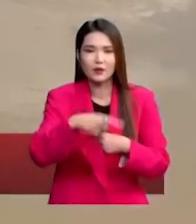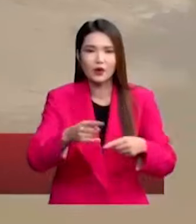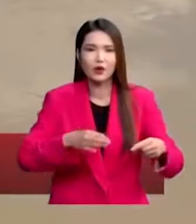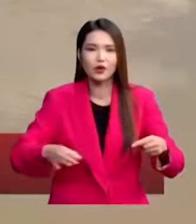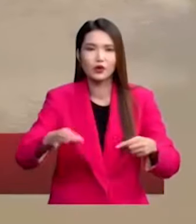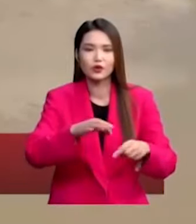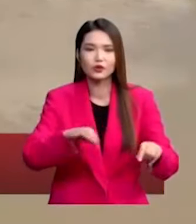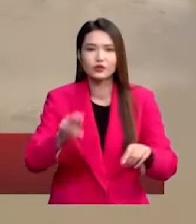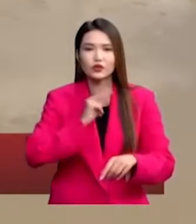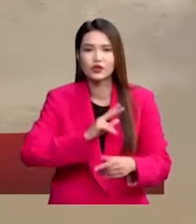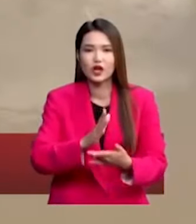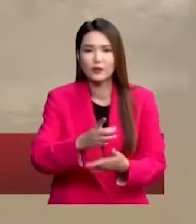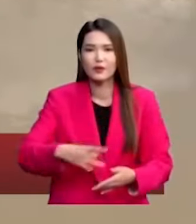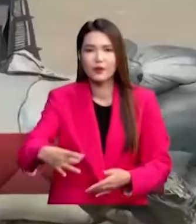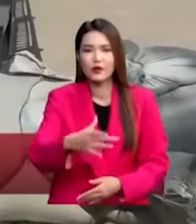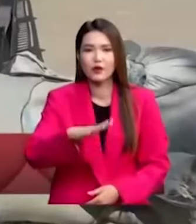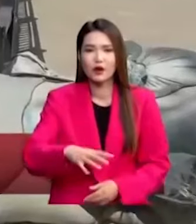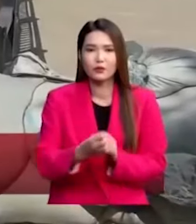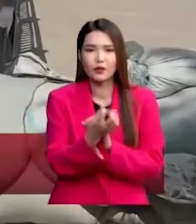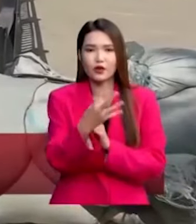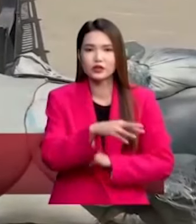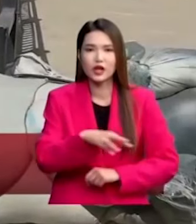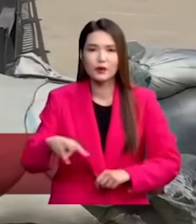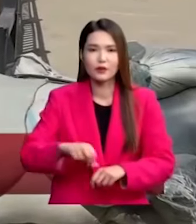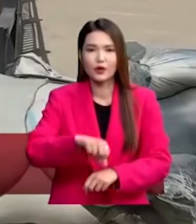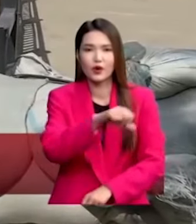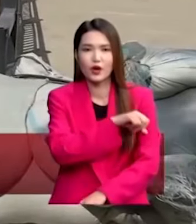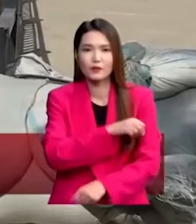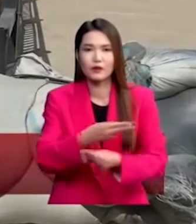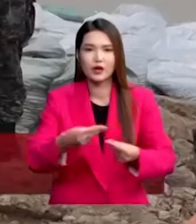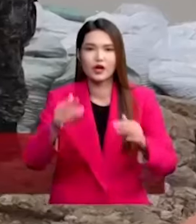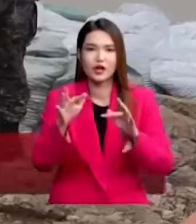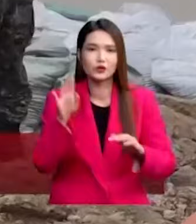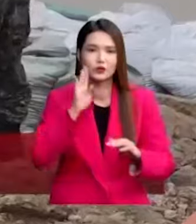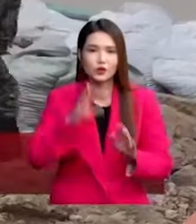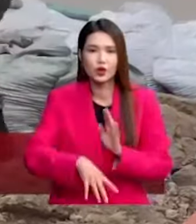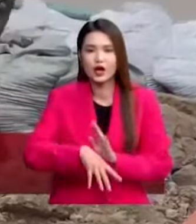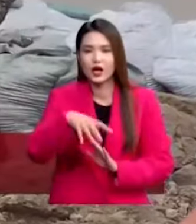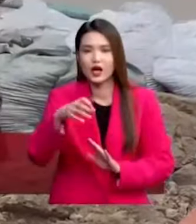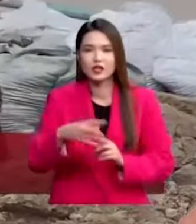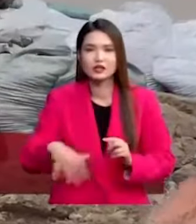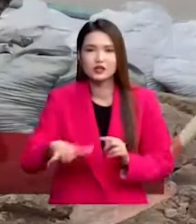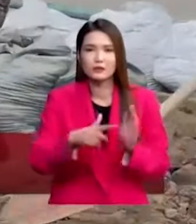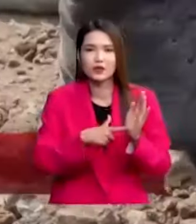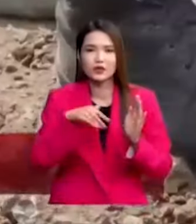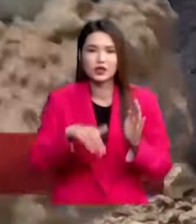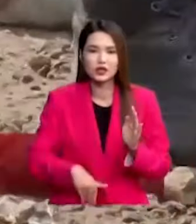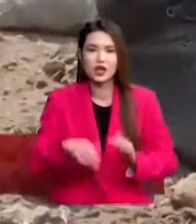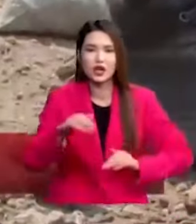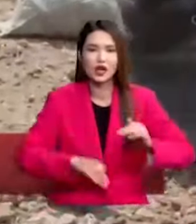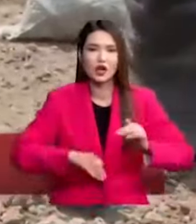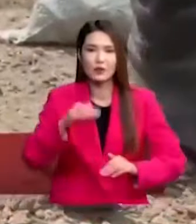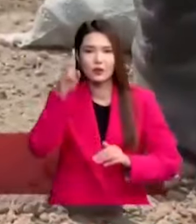облыстарда жүргізілуде. Республика бойынша 14 миллион текше метр еріген қар суы сорылған. Аймақтарға 7000 тоннаға